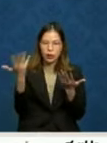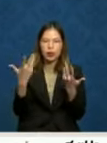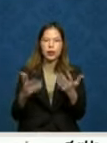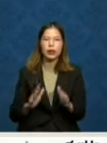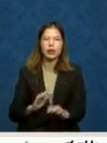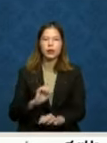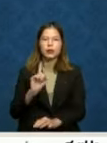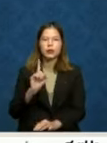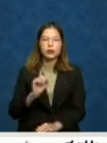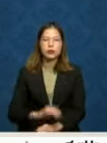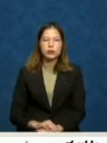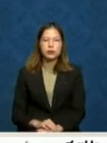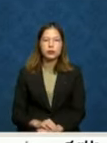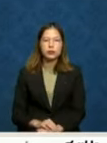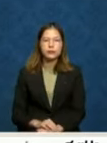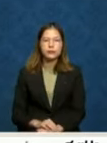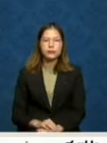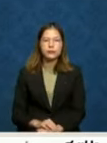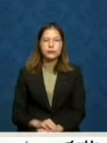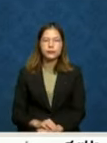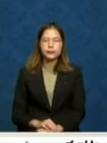มาชิกเรียบร้อยแล้วนะครับ